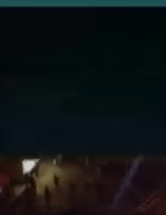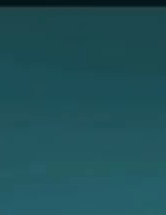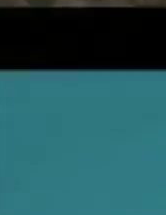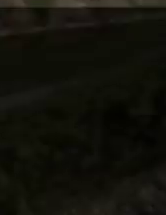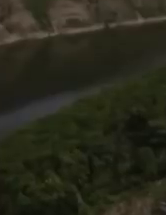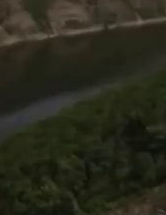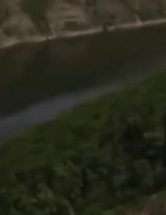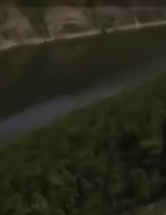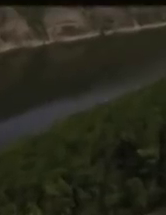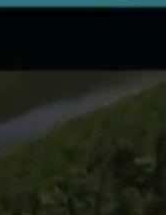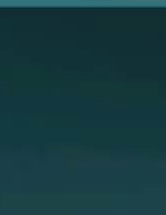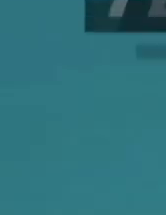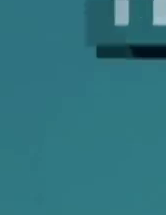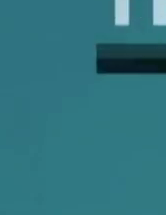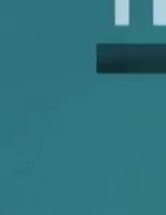Музика